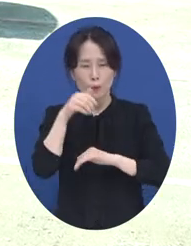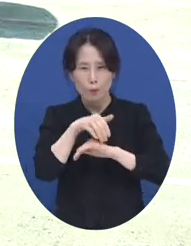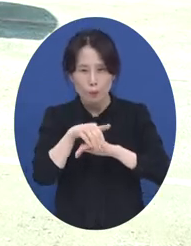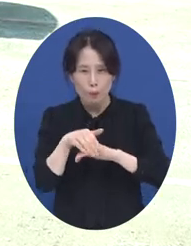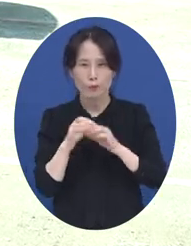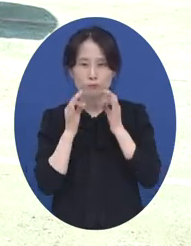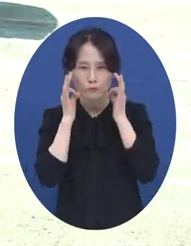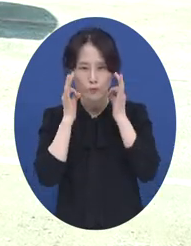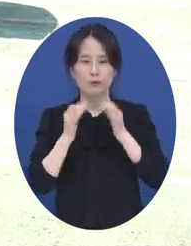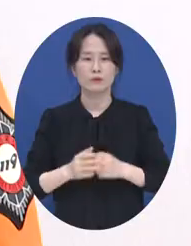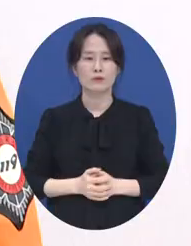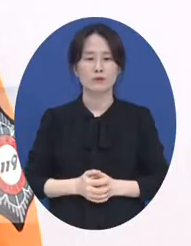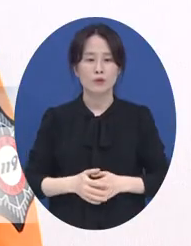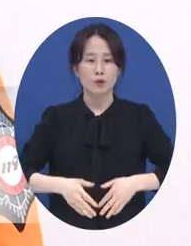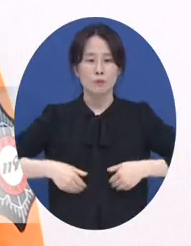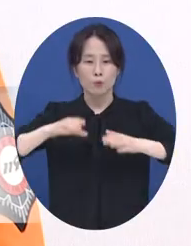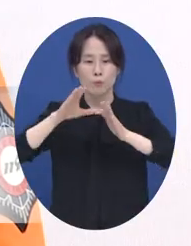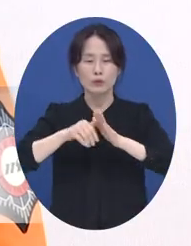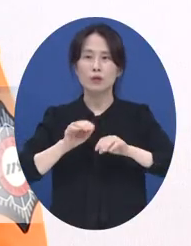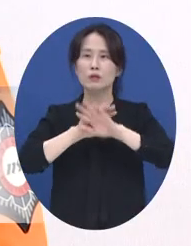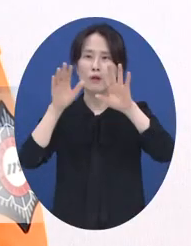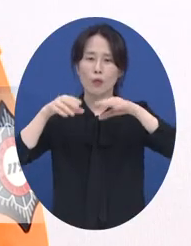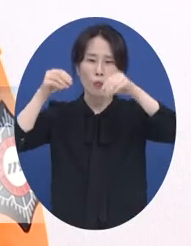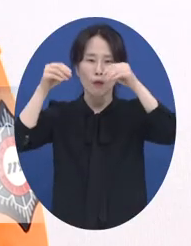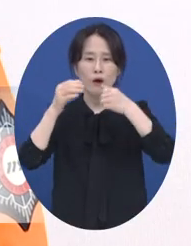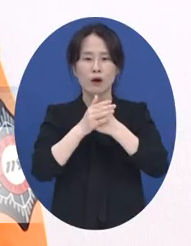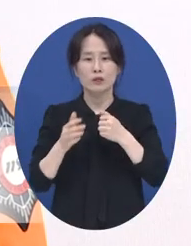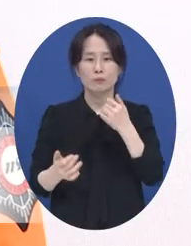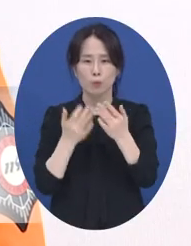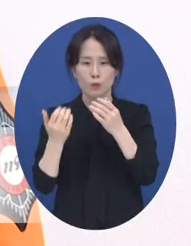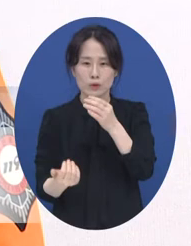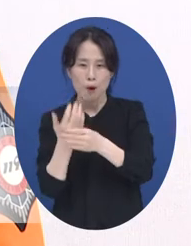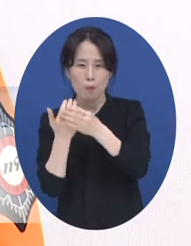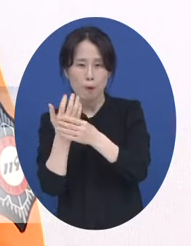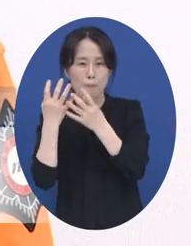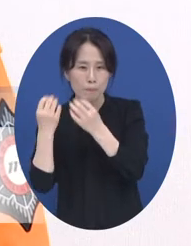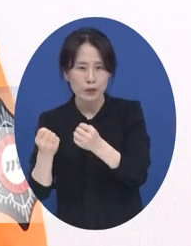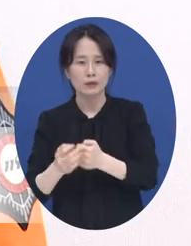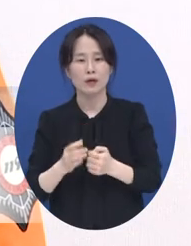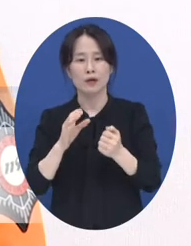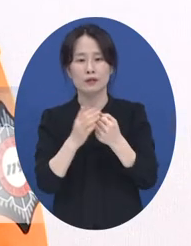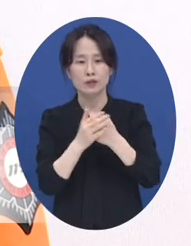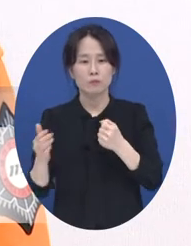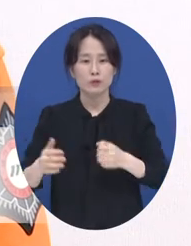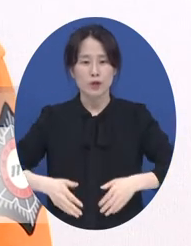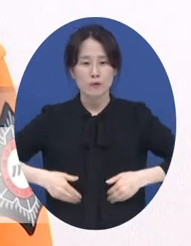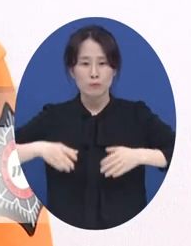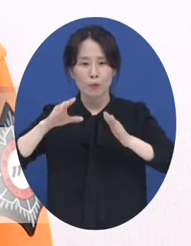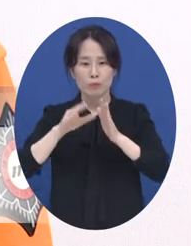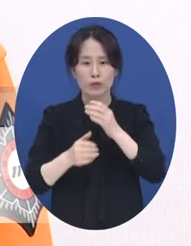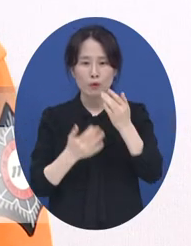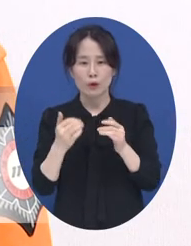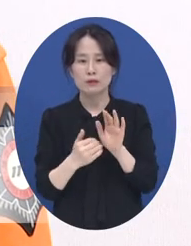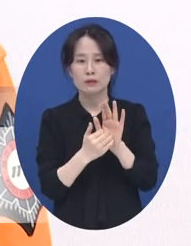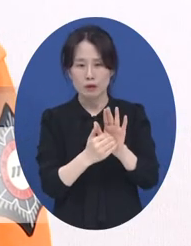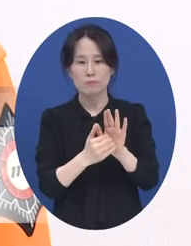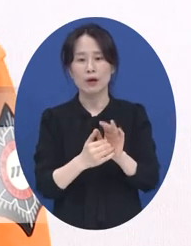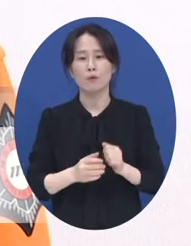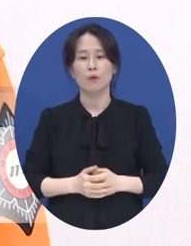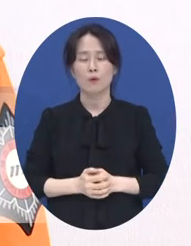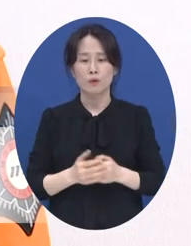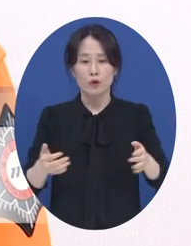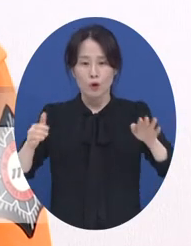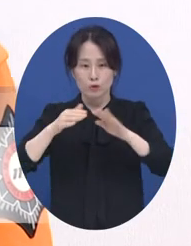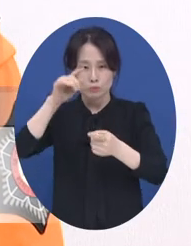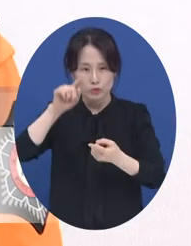총력을 다 합니다 봄철은 건조한 교로 화재가 가장 많이 발생하고 이에 따라 봄철 기관 화재 취약 대상과 건축물